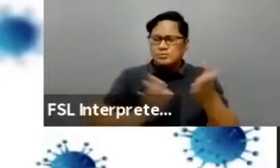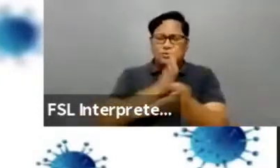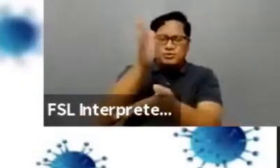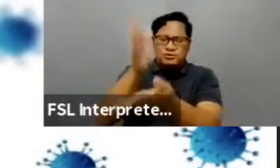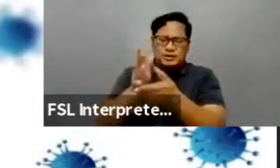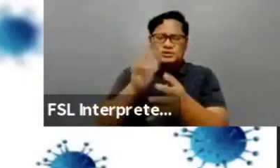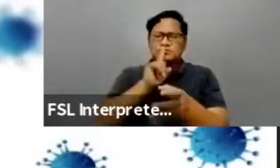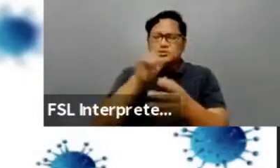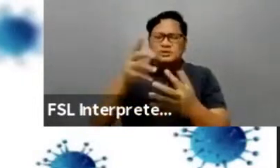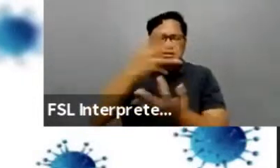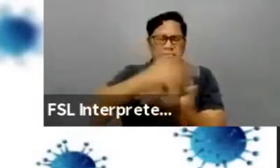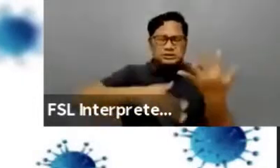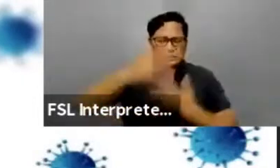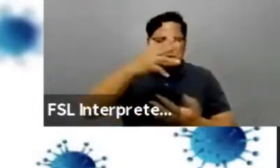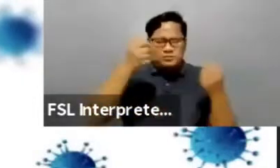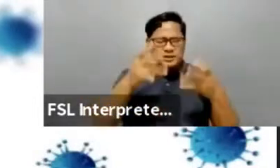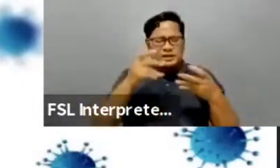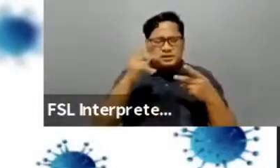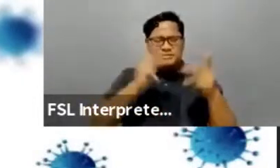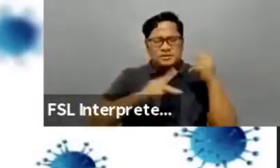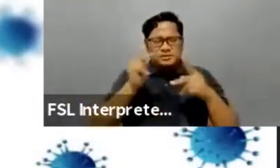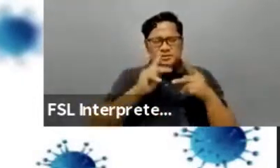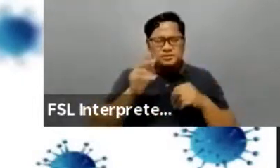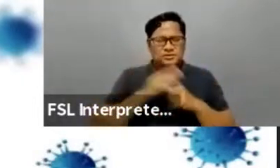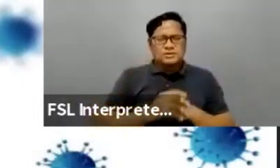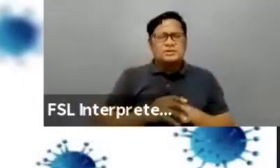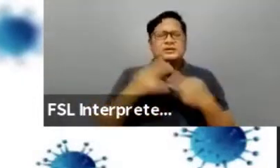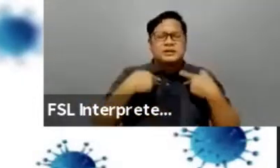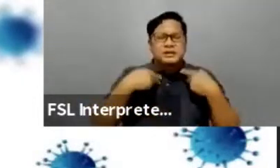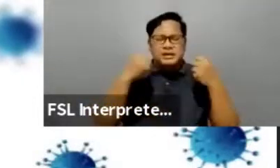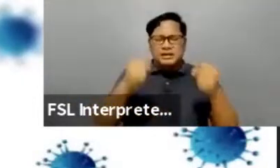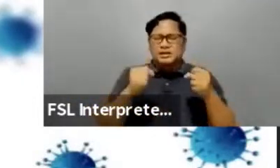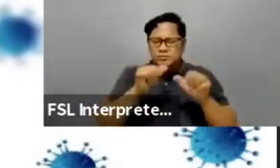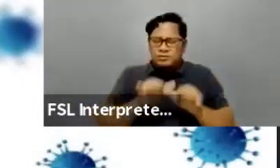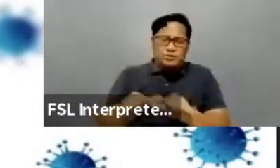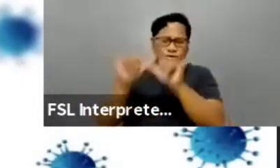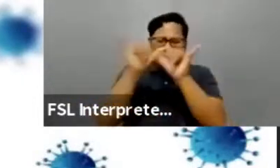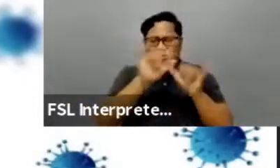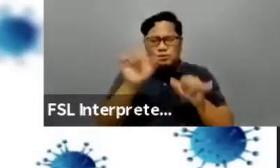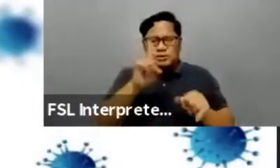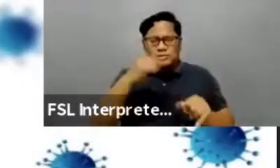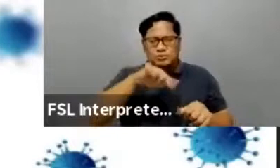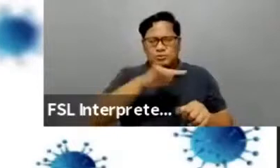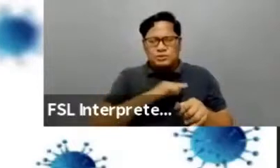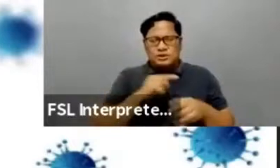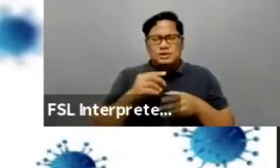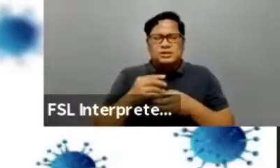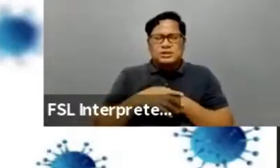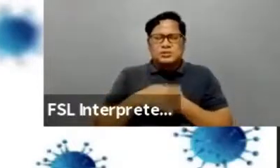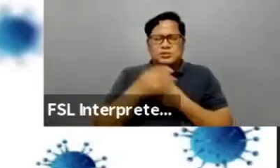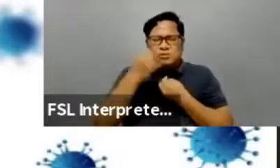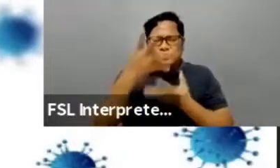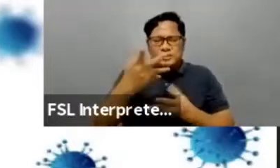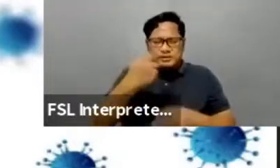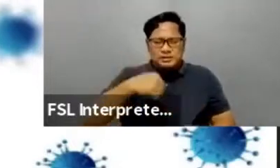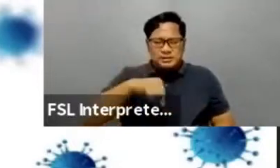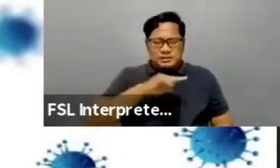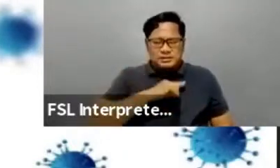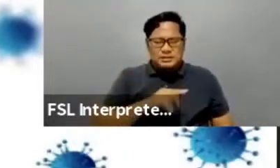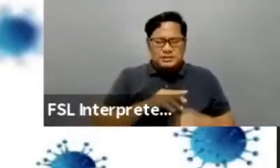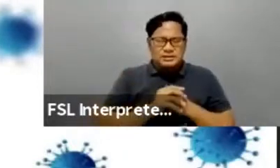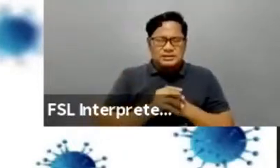crowded places. Yan yung mga health protocols na pinasunod nila sa atin. Nagpasunod din sila ng